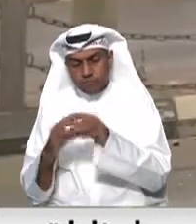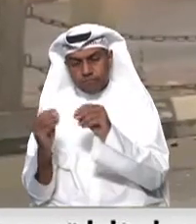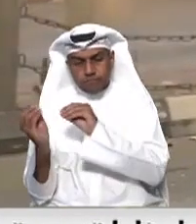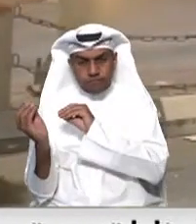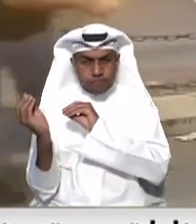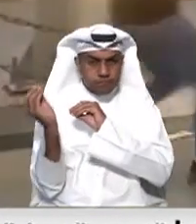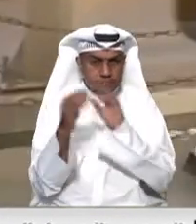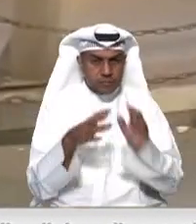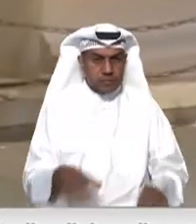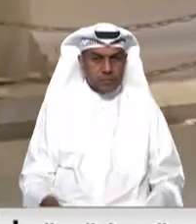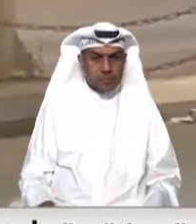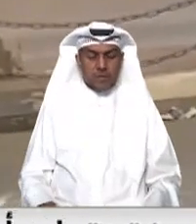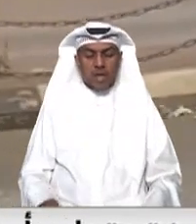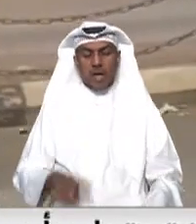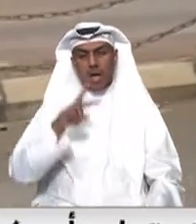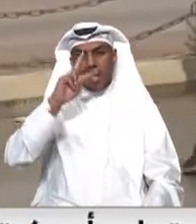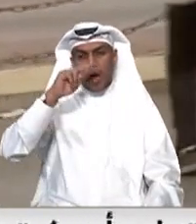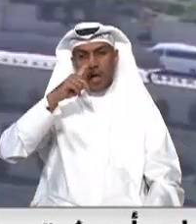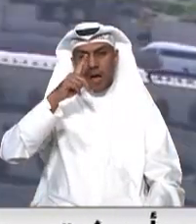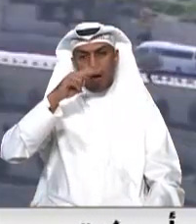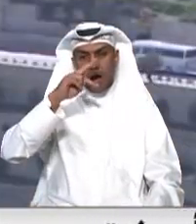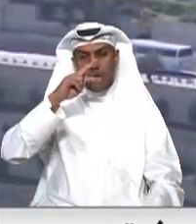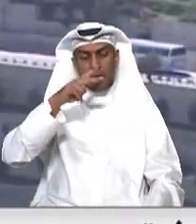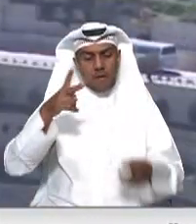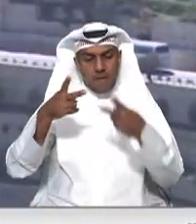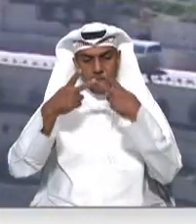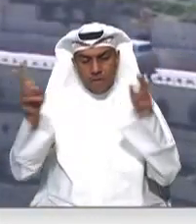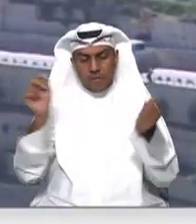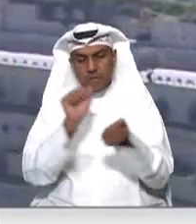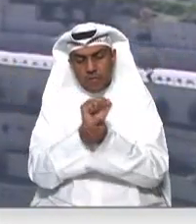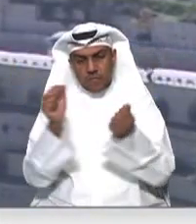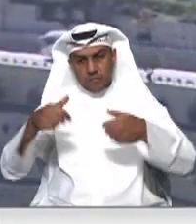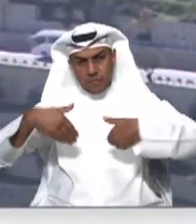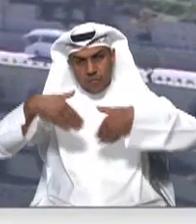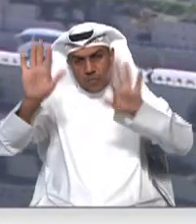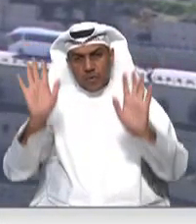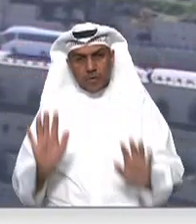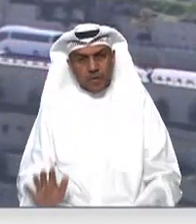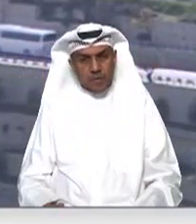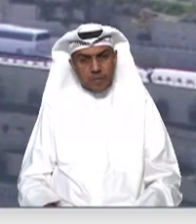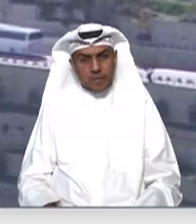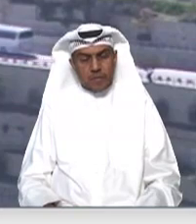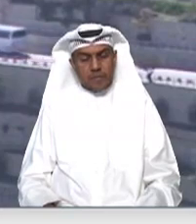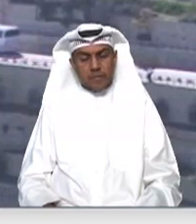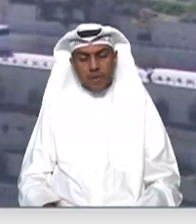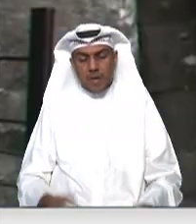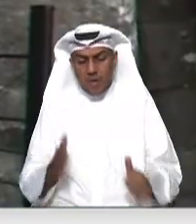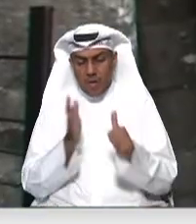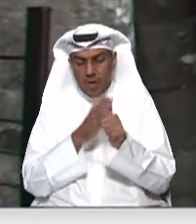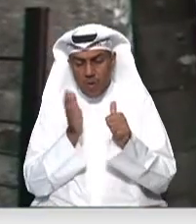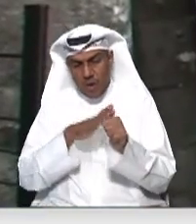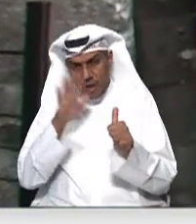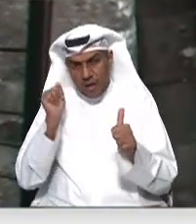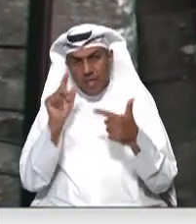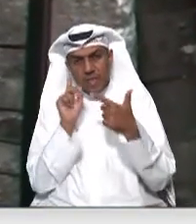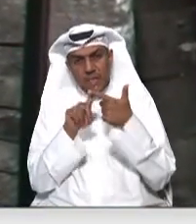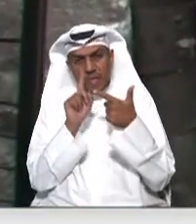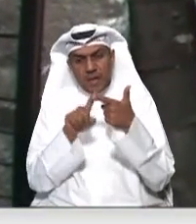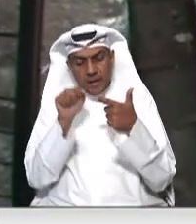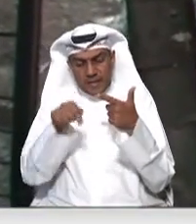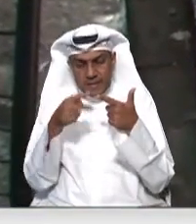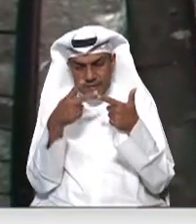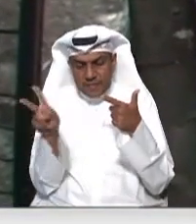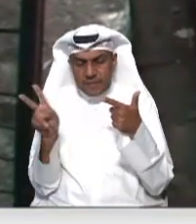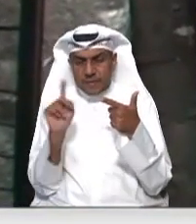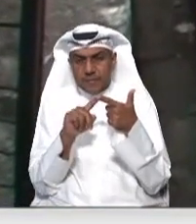أوفر غرب مدينة رام الله وسيتم إطلاق سراحهم من هناك، وهذه هي الدفعة الثانية، ومن المفترض أن يكون